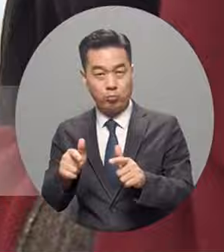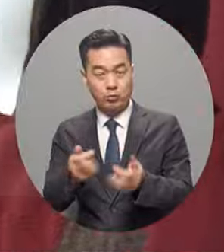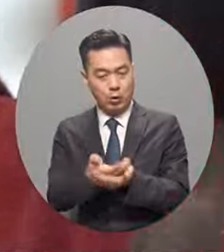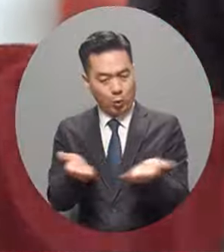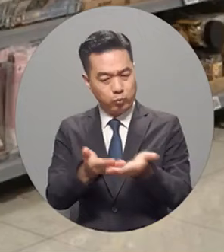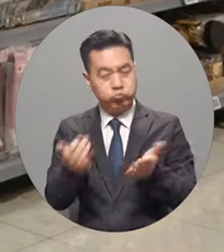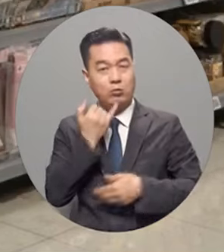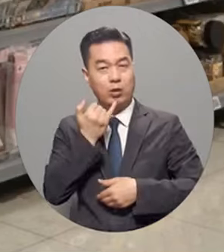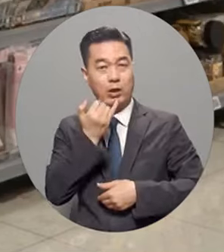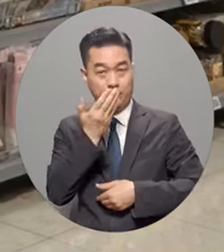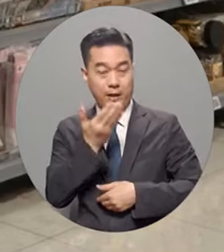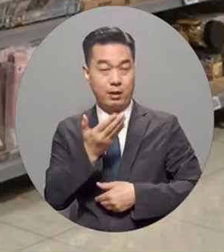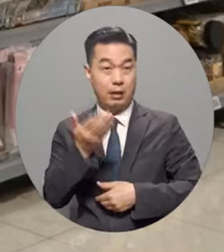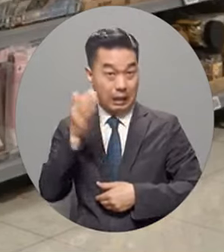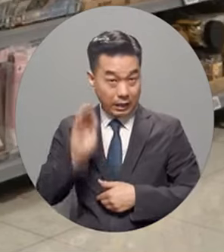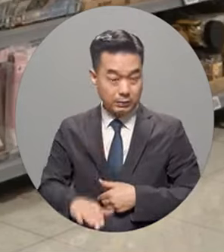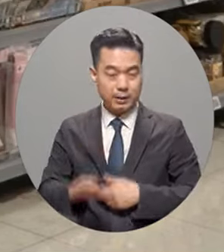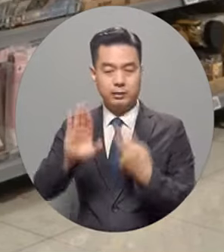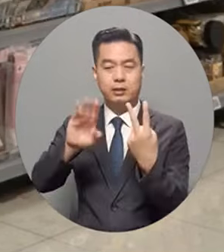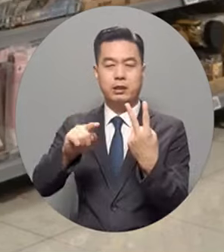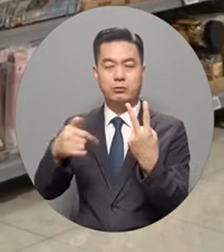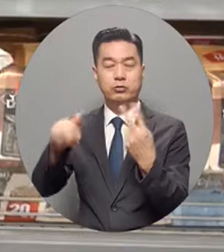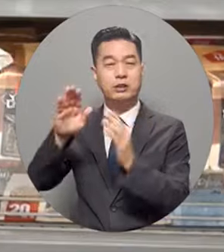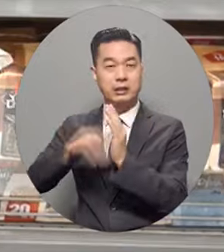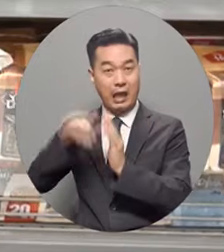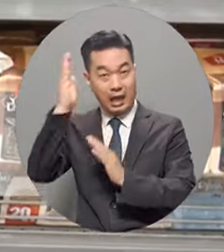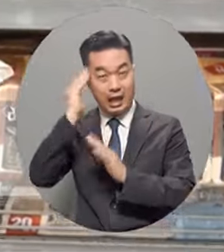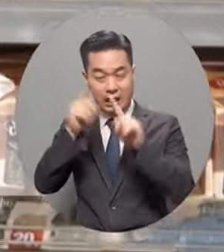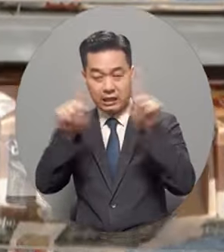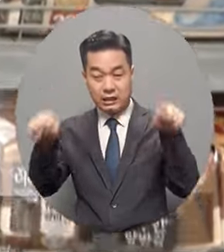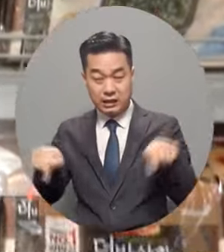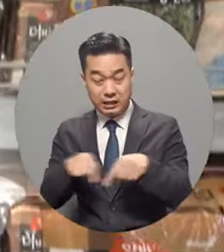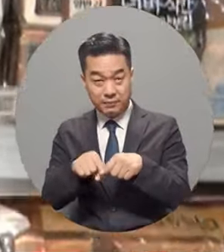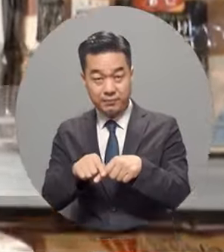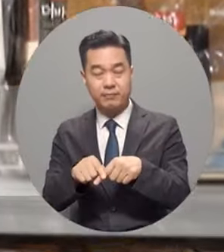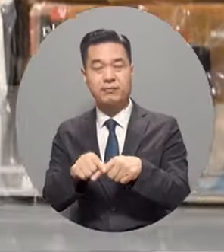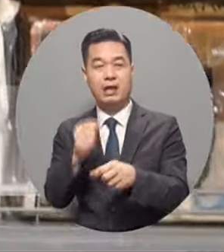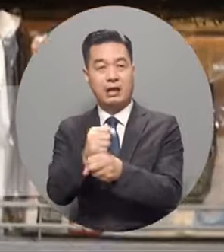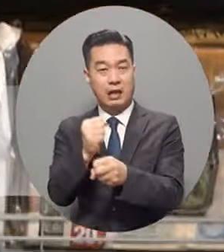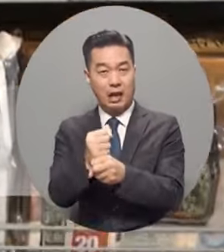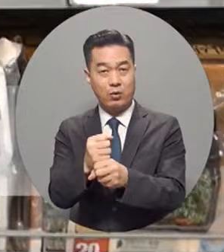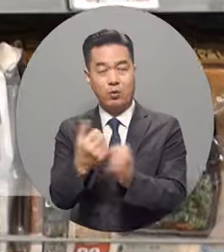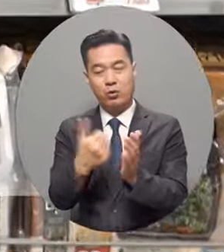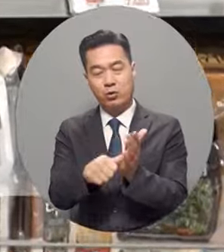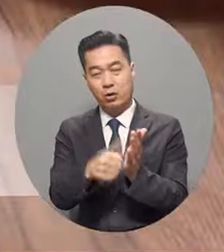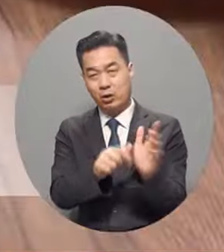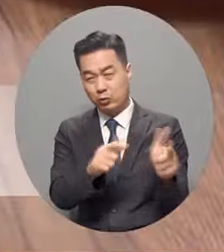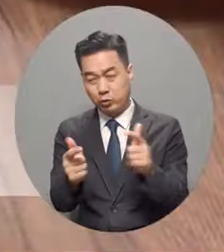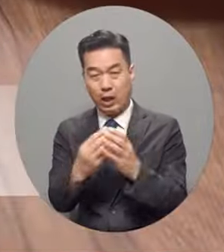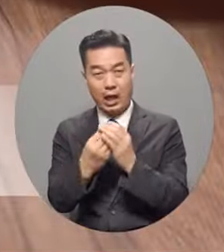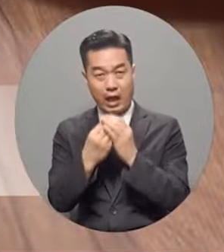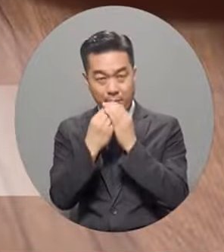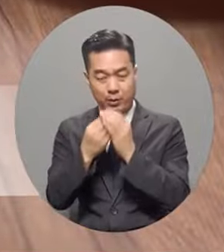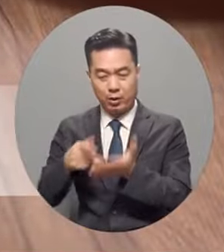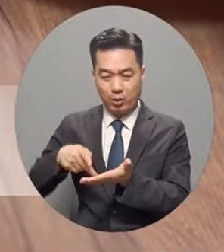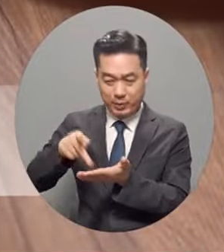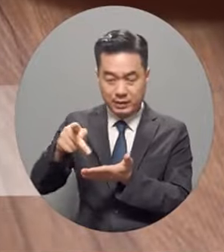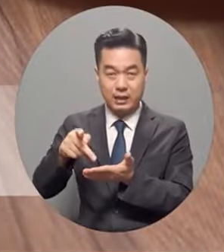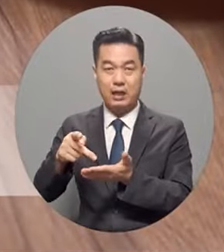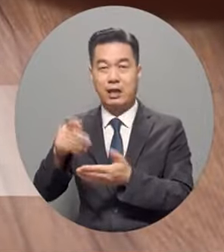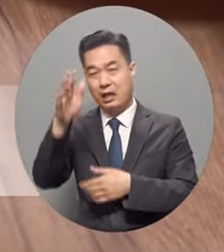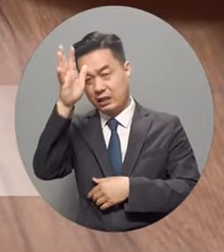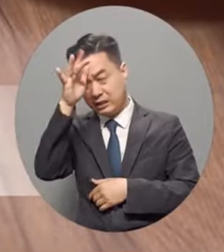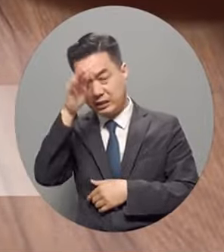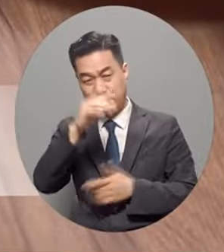밝혔습니다. 다만 2분기에도 김을 비롯한 가공식품은 물론 대표 외식 메뉴인 햄버거, 피자, 치킨도